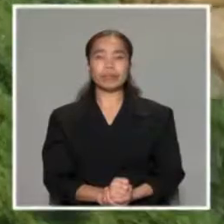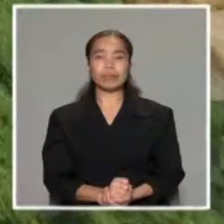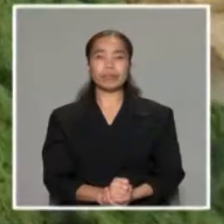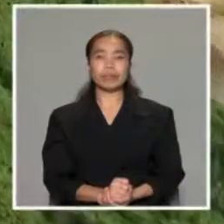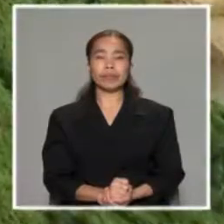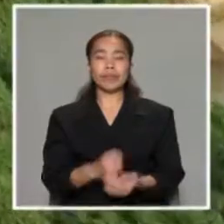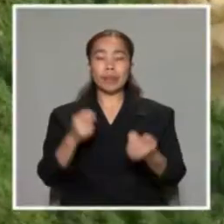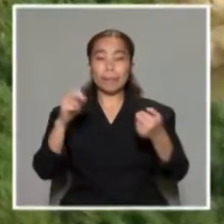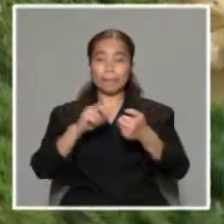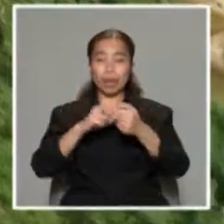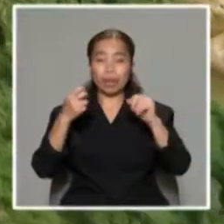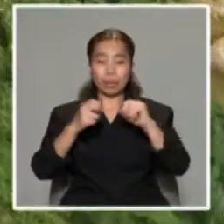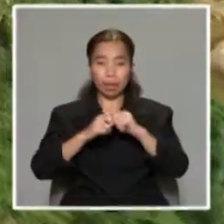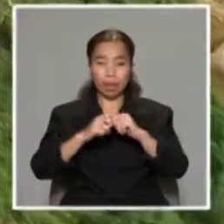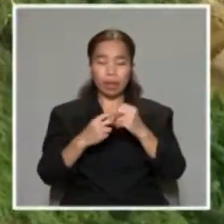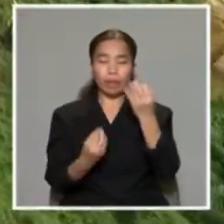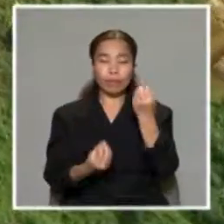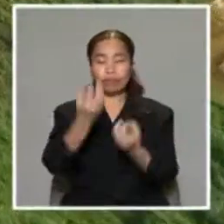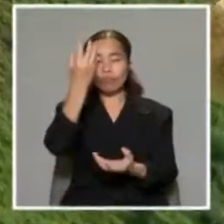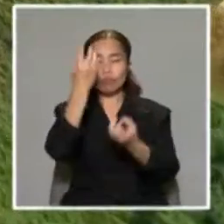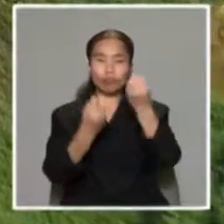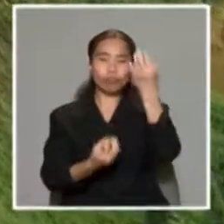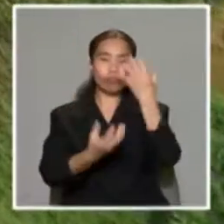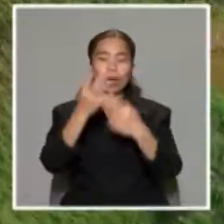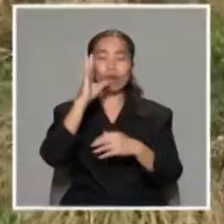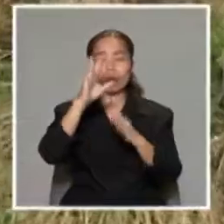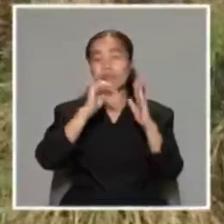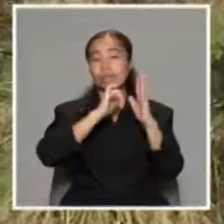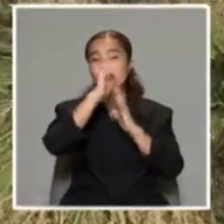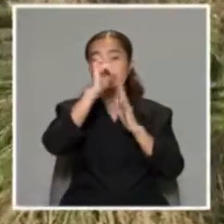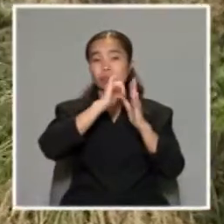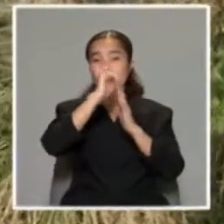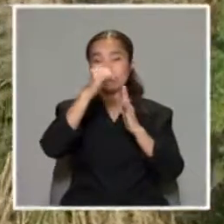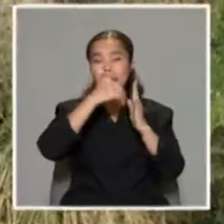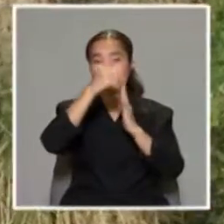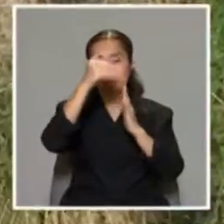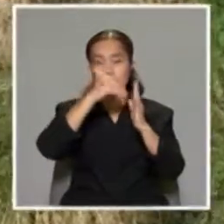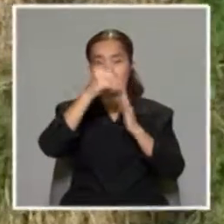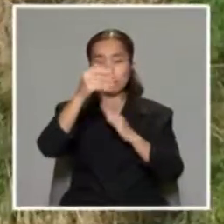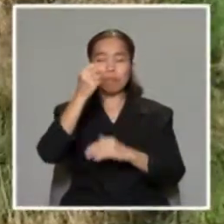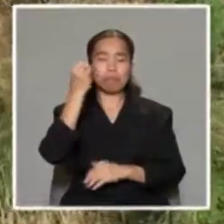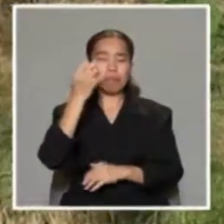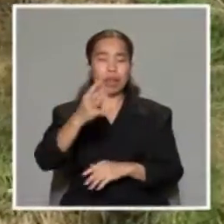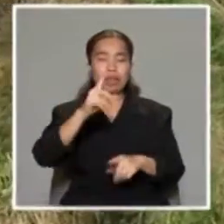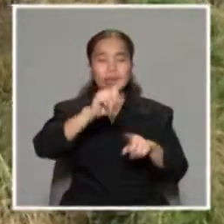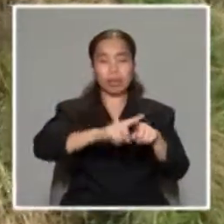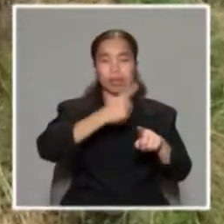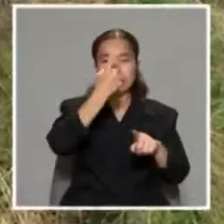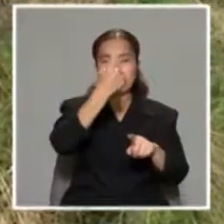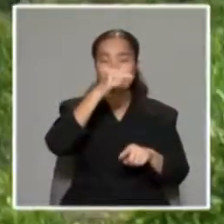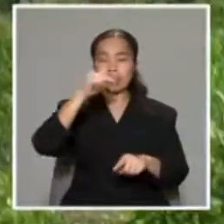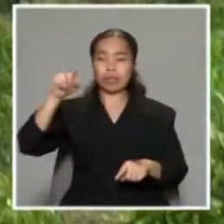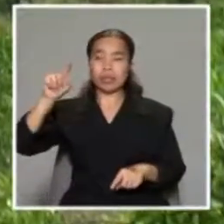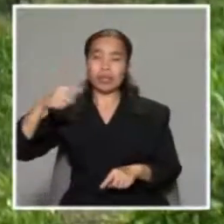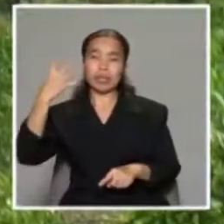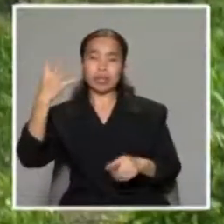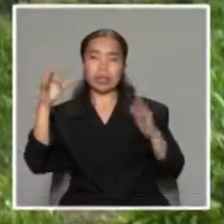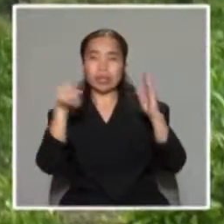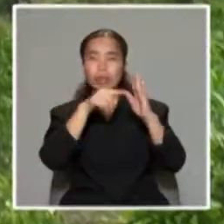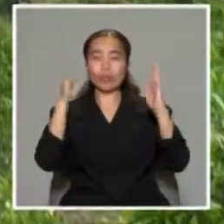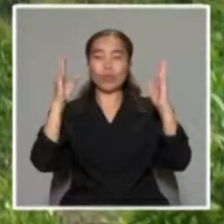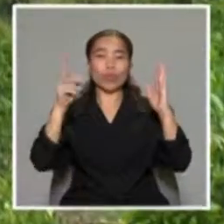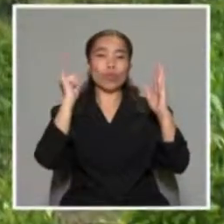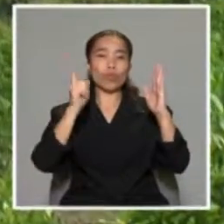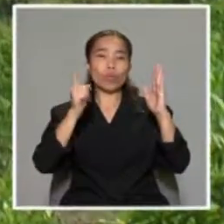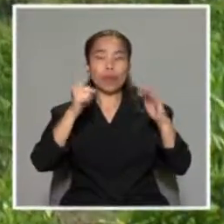ปัญหามลพิษหมอกควันและไฟป่าทางภาคเหนือซึ่งจะพบมากในเดือนมกราคมถึงเมษายนของทุกปีถือเ